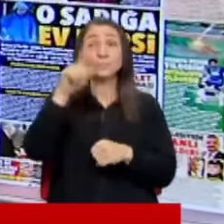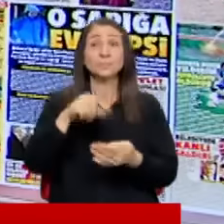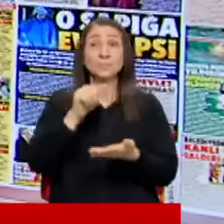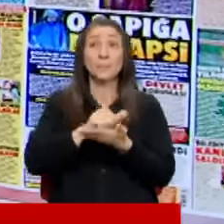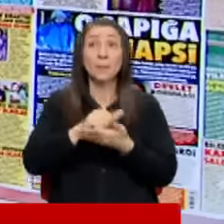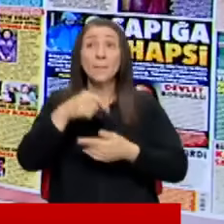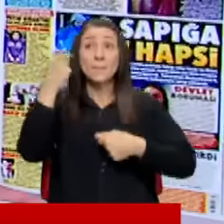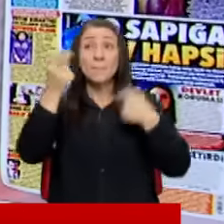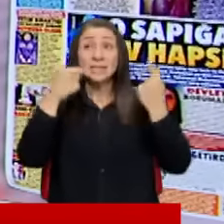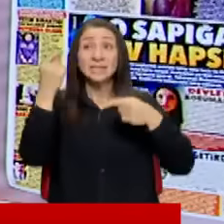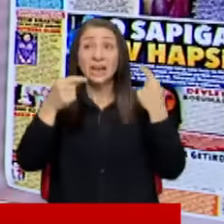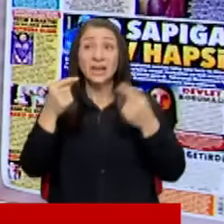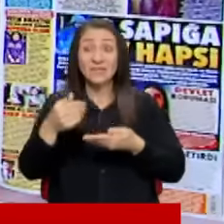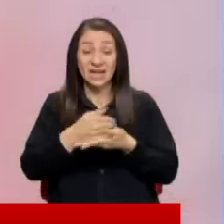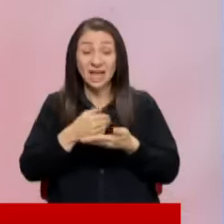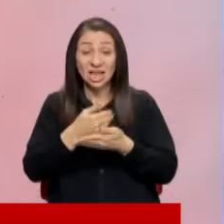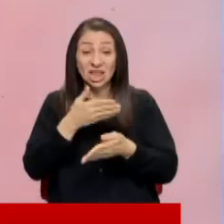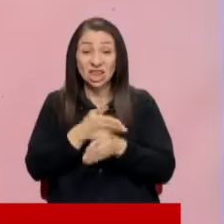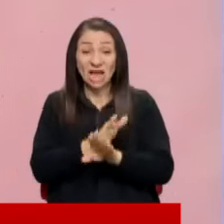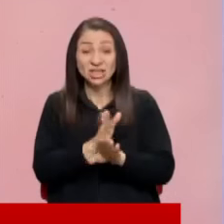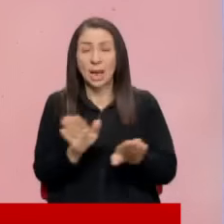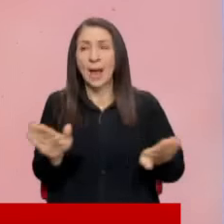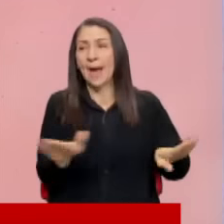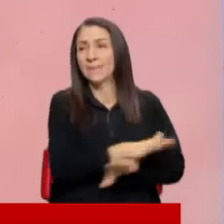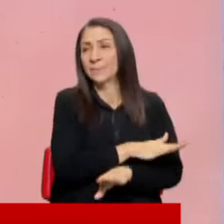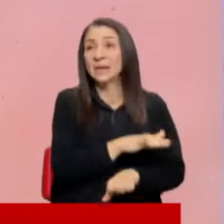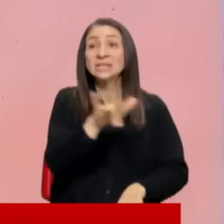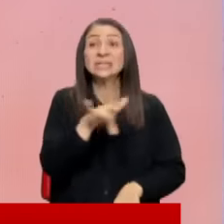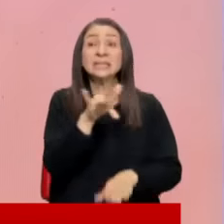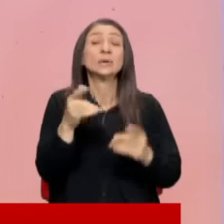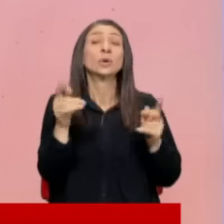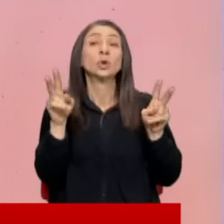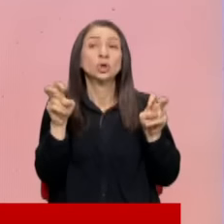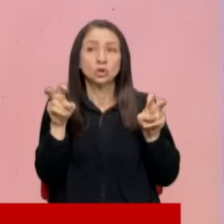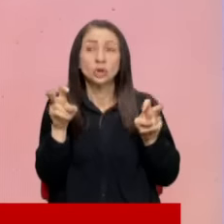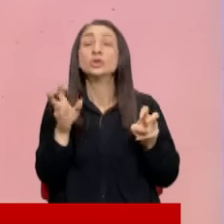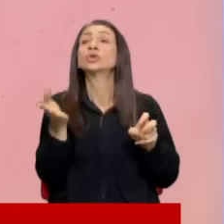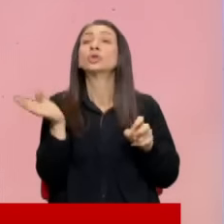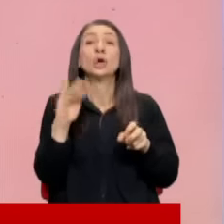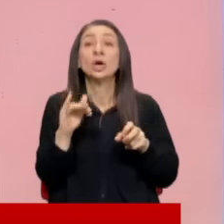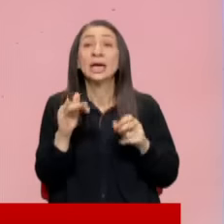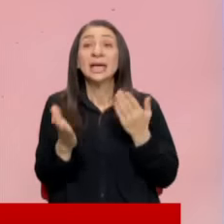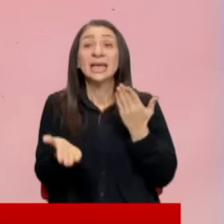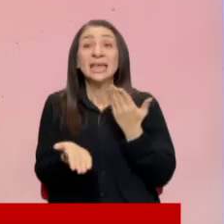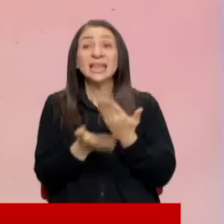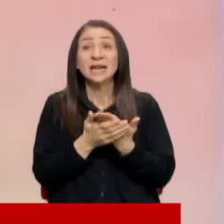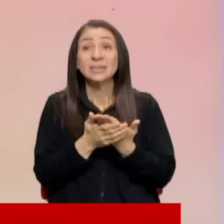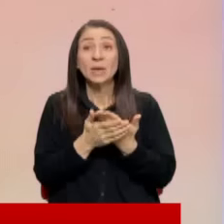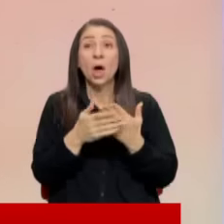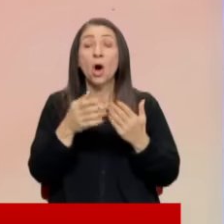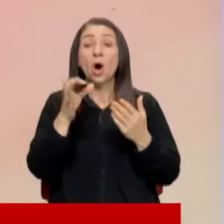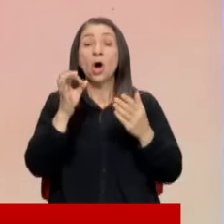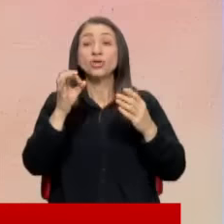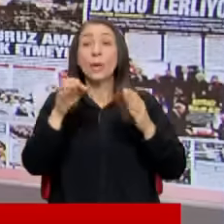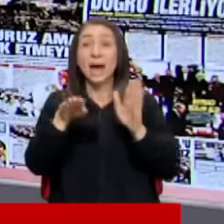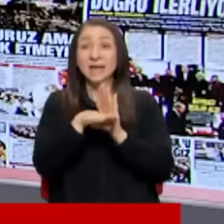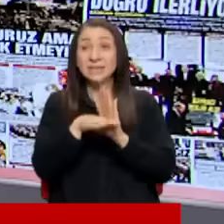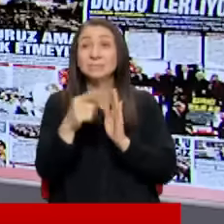Gazetesi makyajlı veriyle gerçeğe perde, işsizlik konusu. Sonra yardımlar otoparkta bir